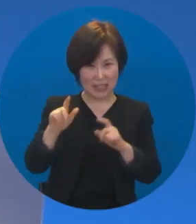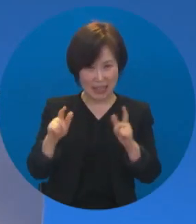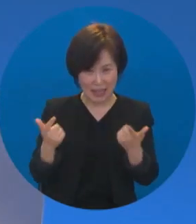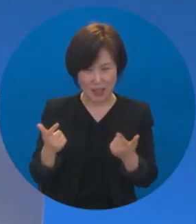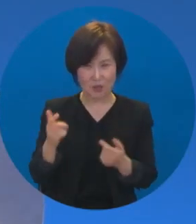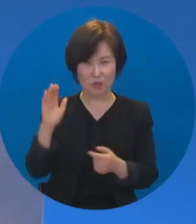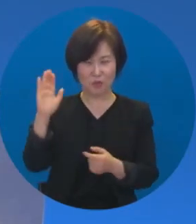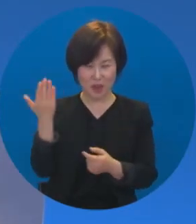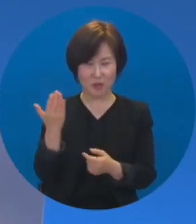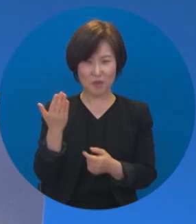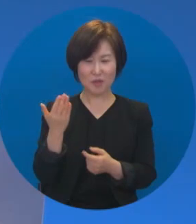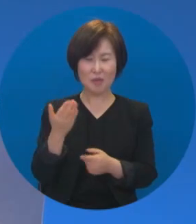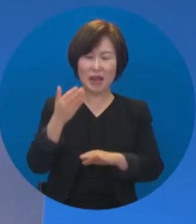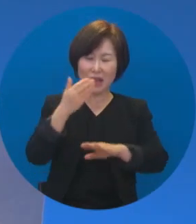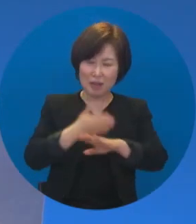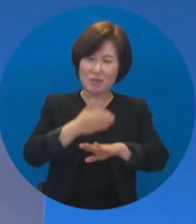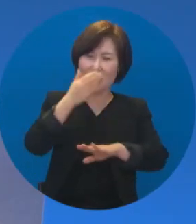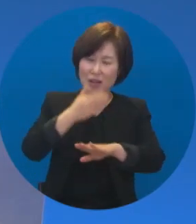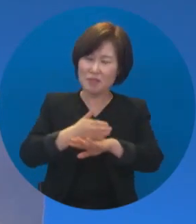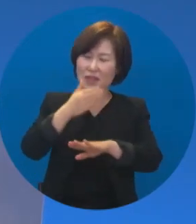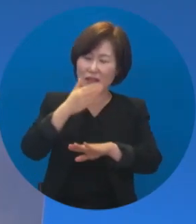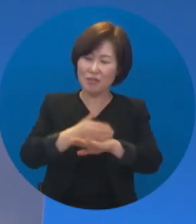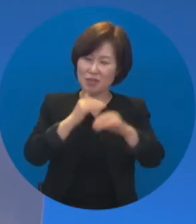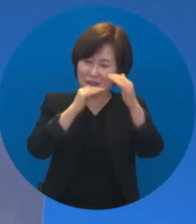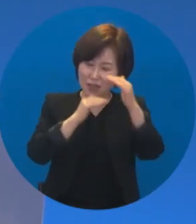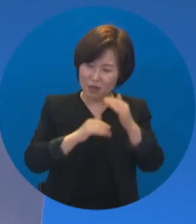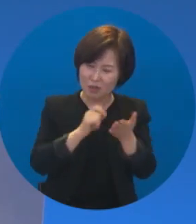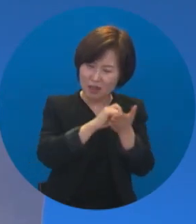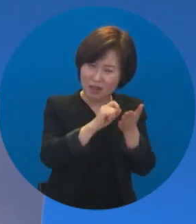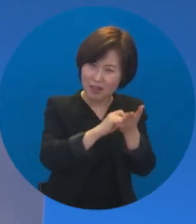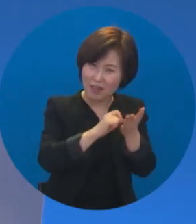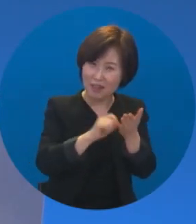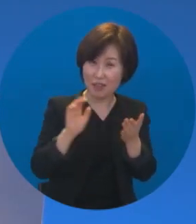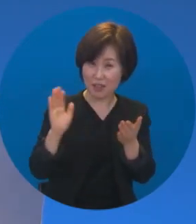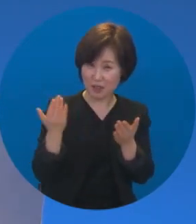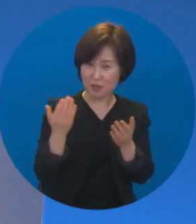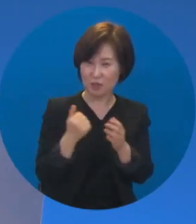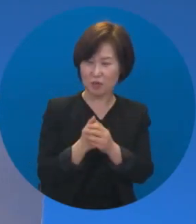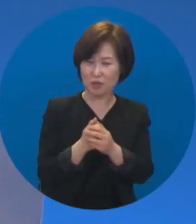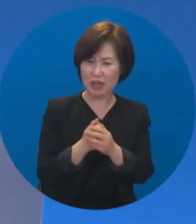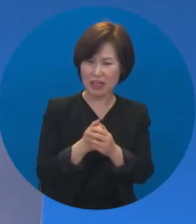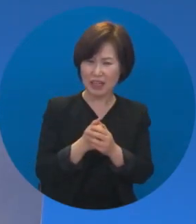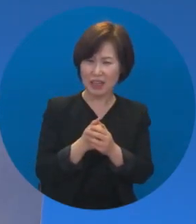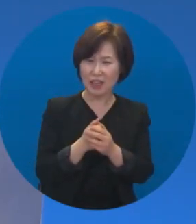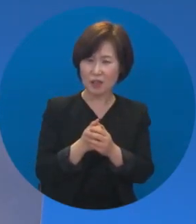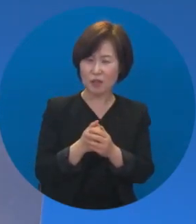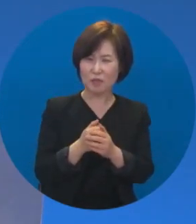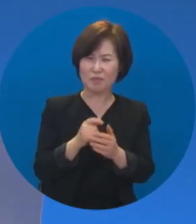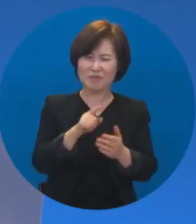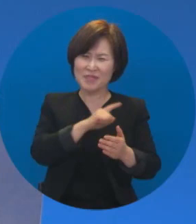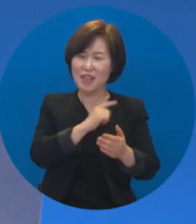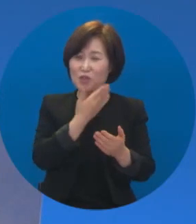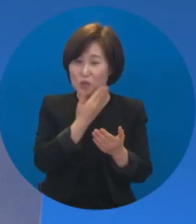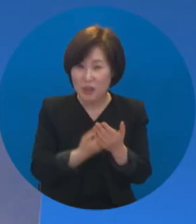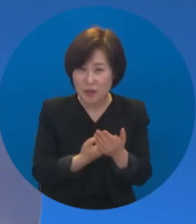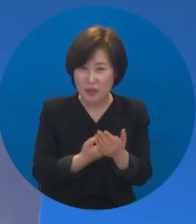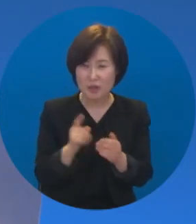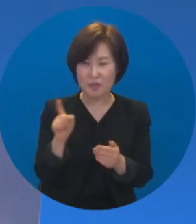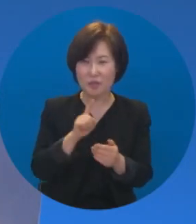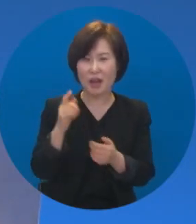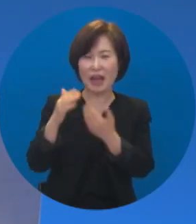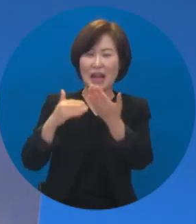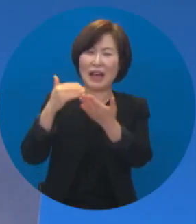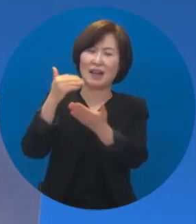감사의 제목을 찾고 가장 큰 감사는 이 시기에 하나님을 알게 돼서 원래도 하나님 사랑하고